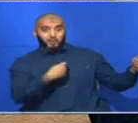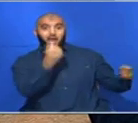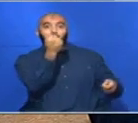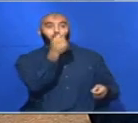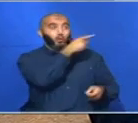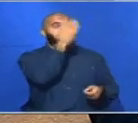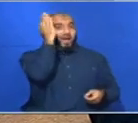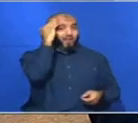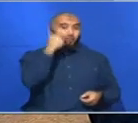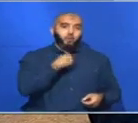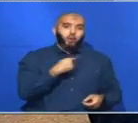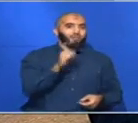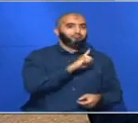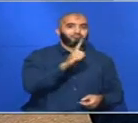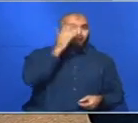فرجي